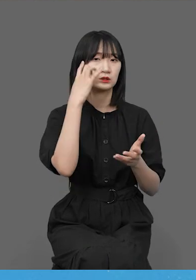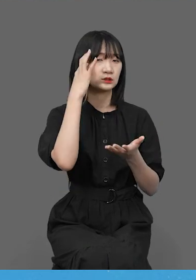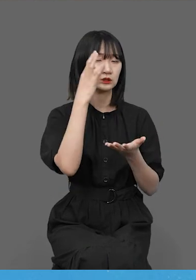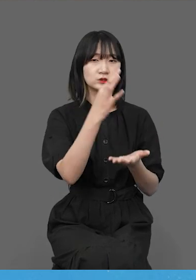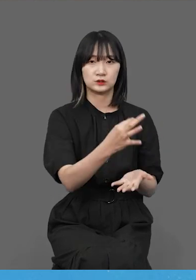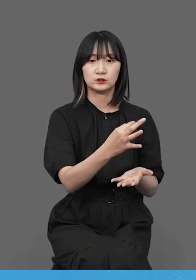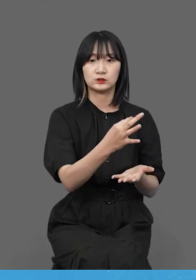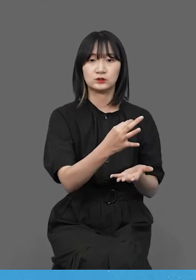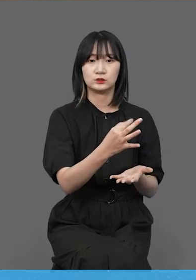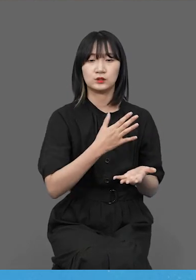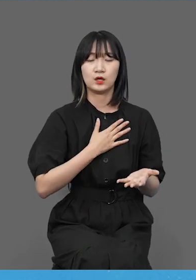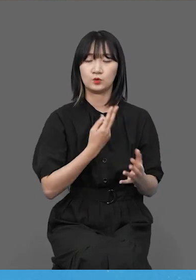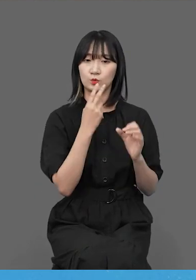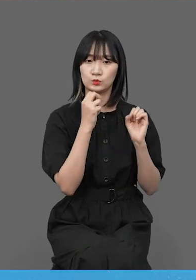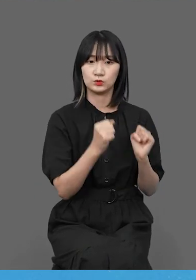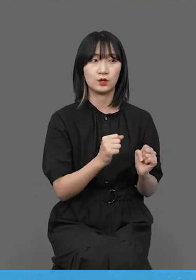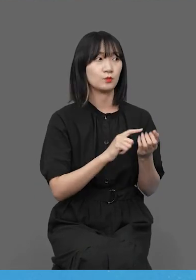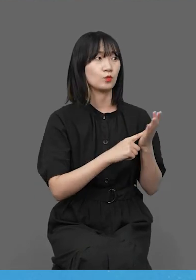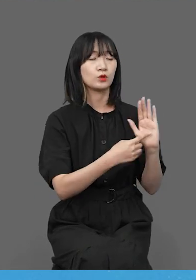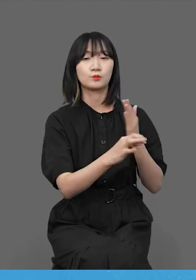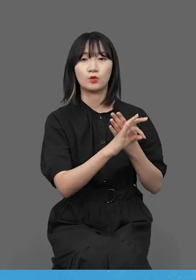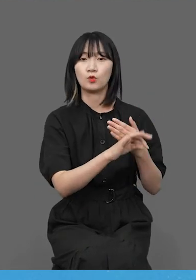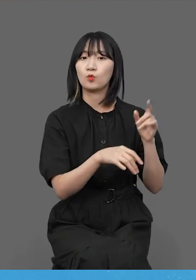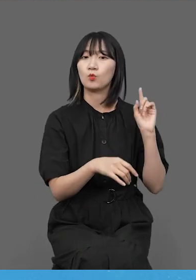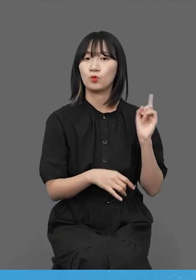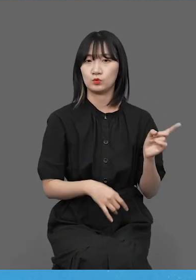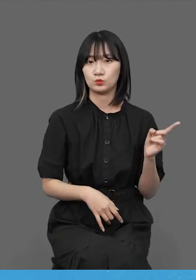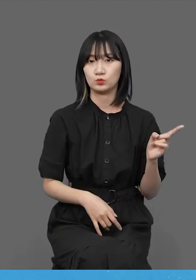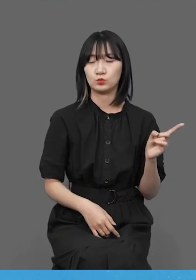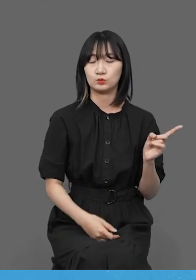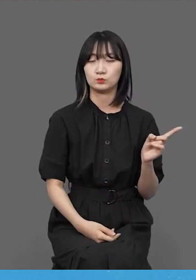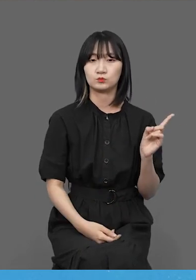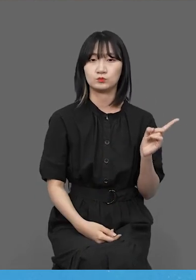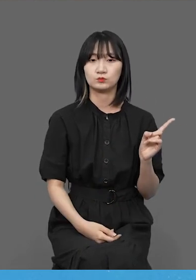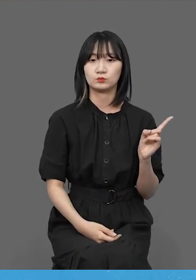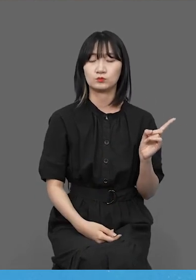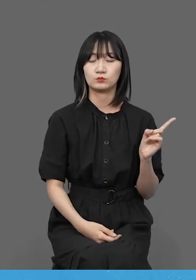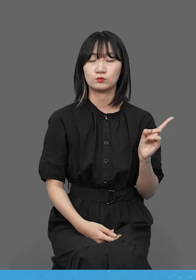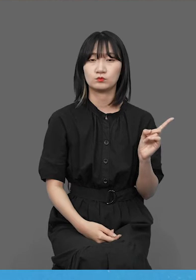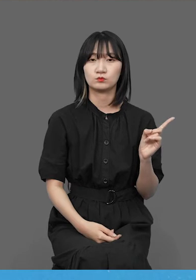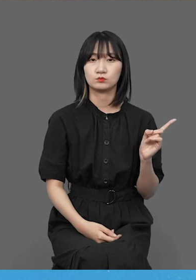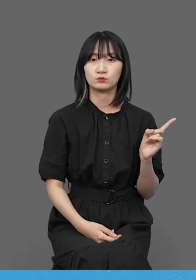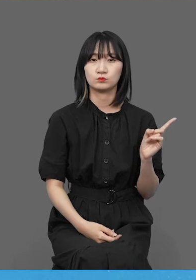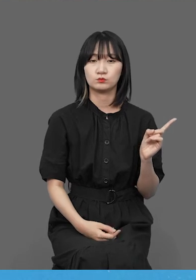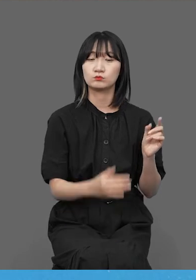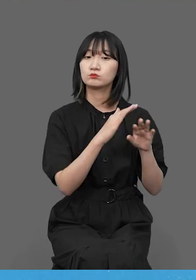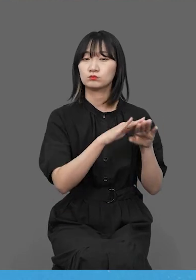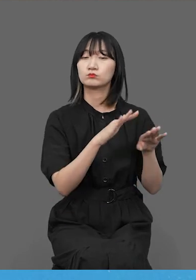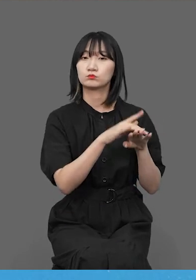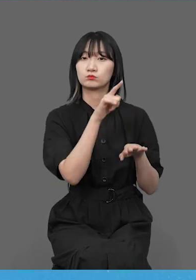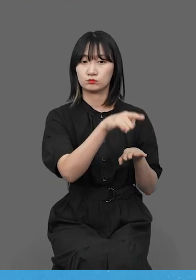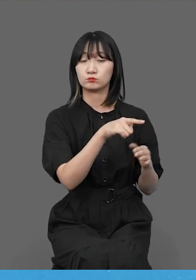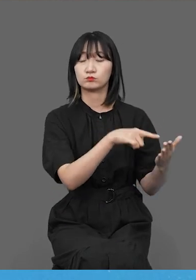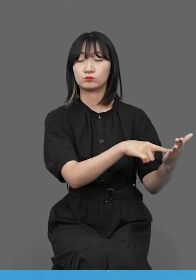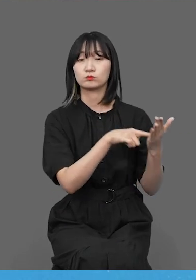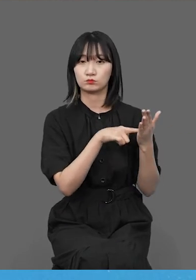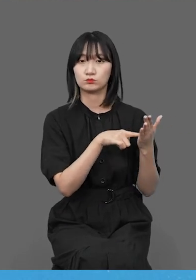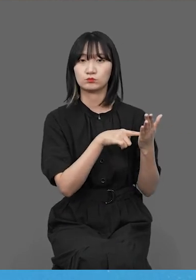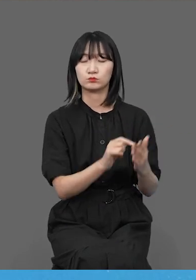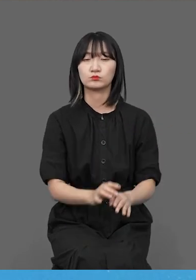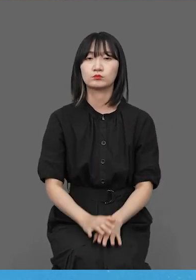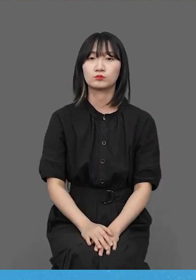나의 존재를 표현한다면 저 왼쪽에 그 해석이 나오게 되는